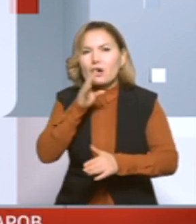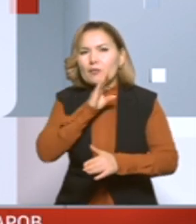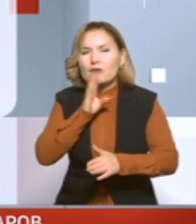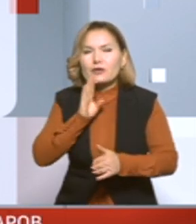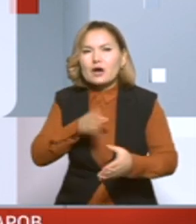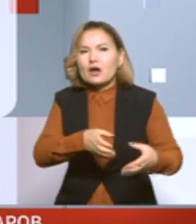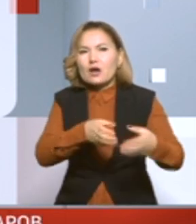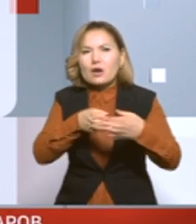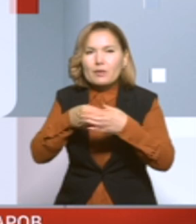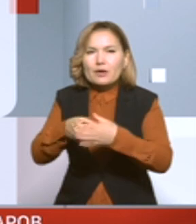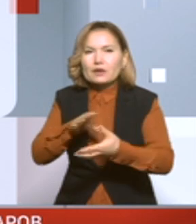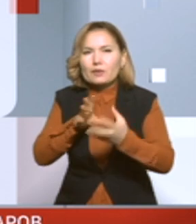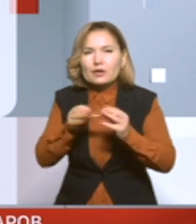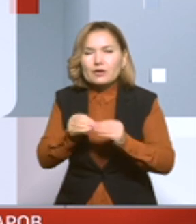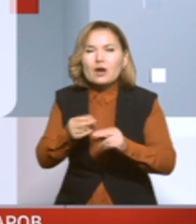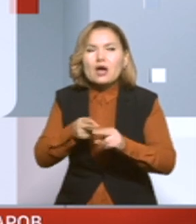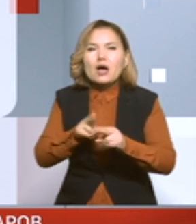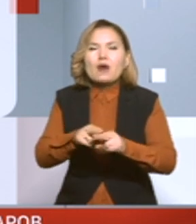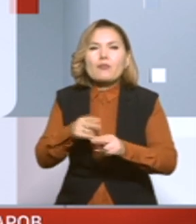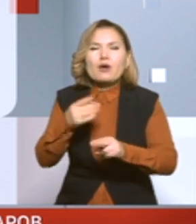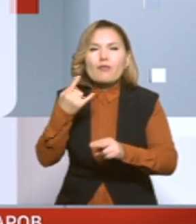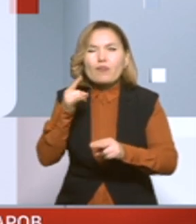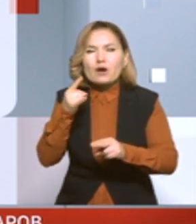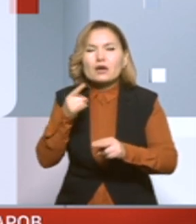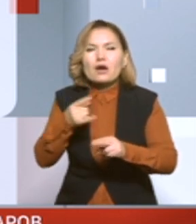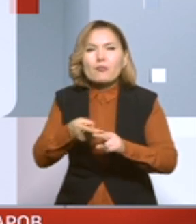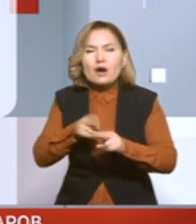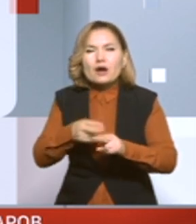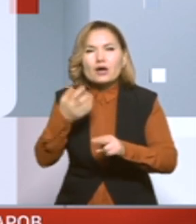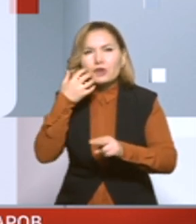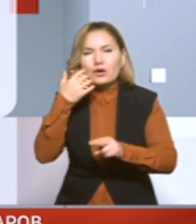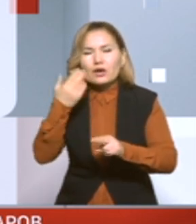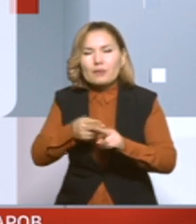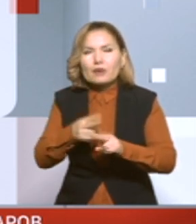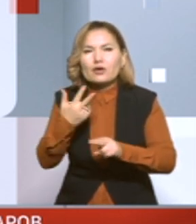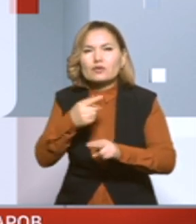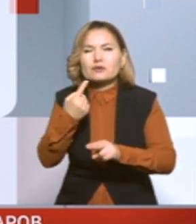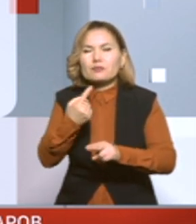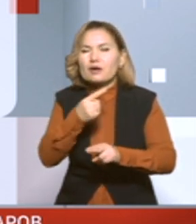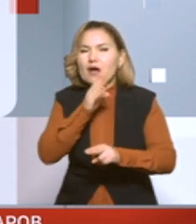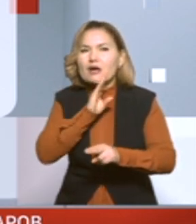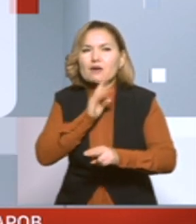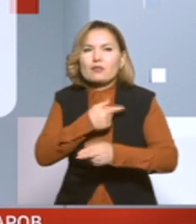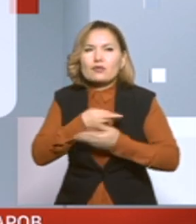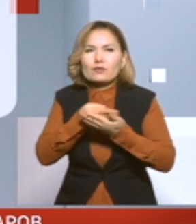эвакуацияланғанын айтқан едік. Босану мерзімі жақын, 31 әйел ауруханаға жатыр.